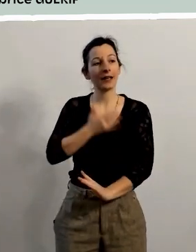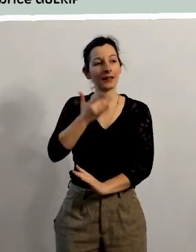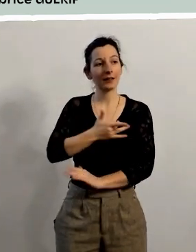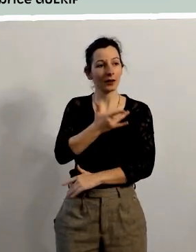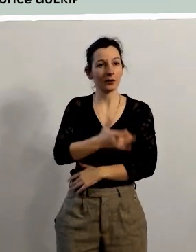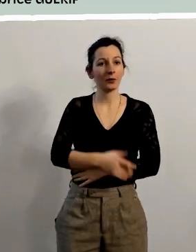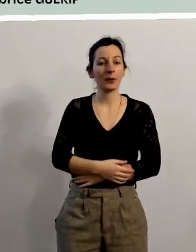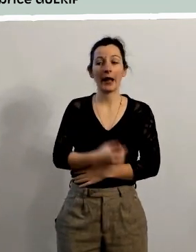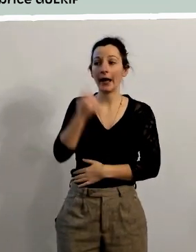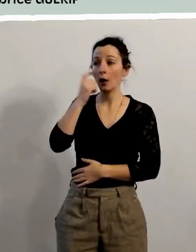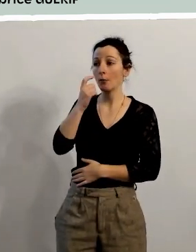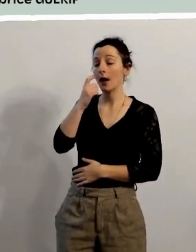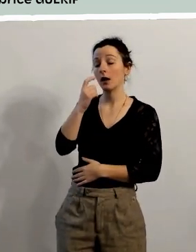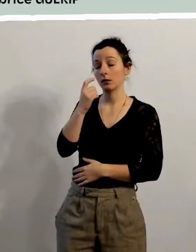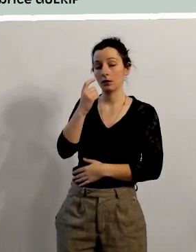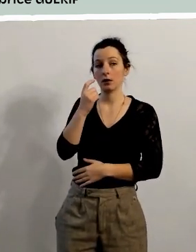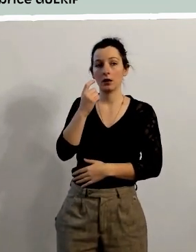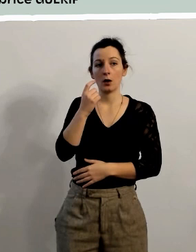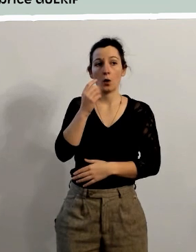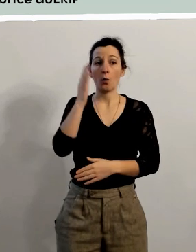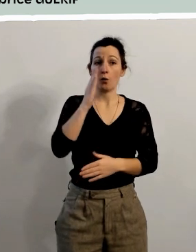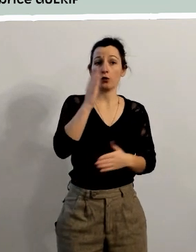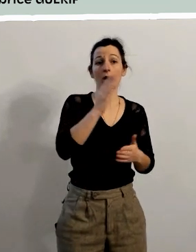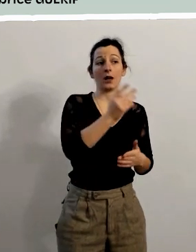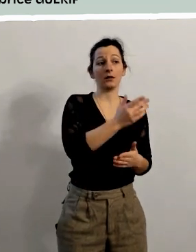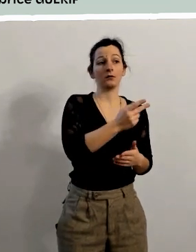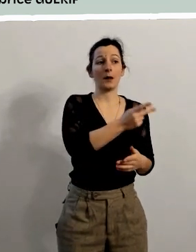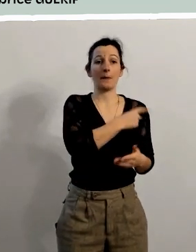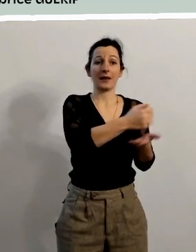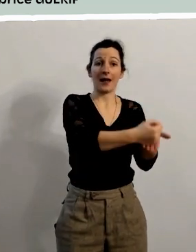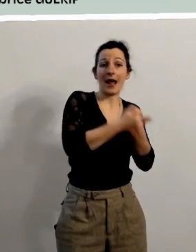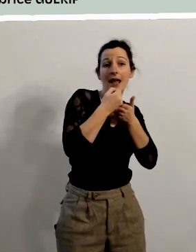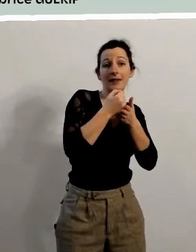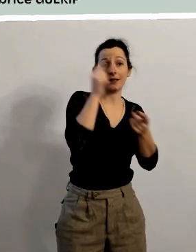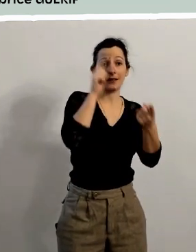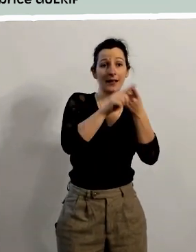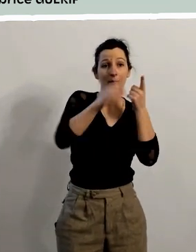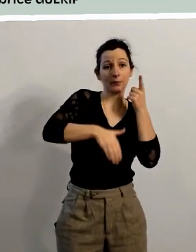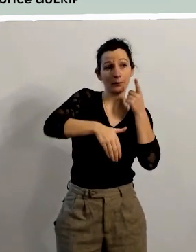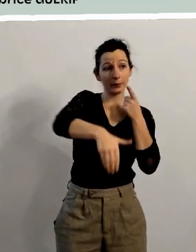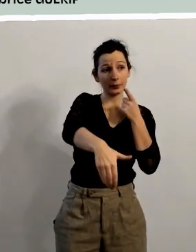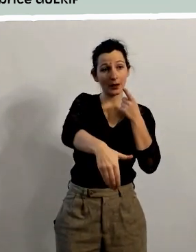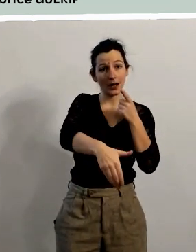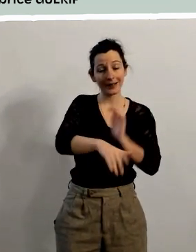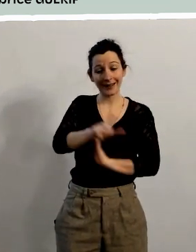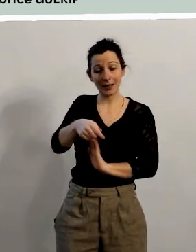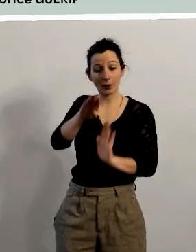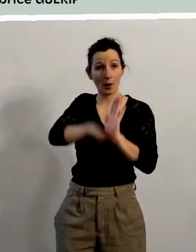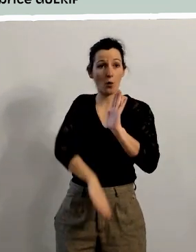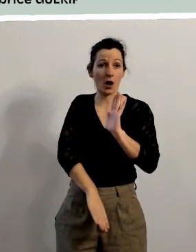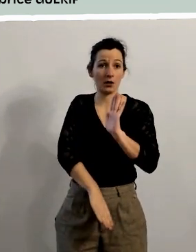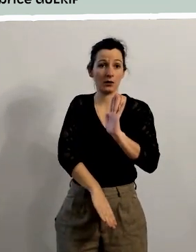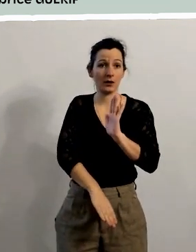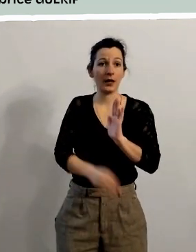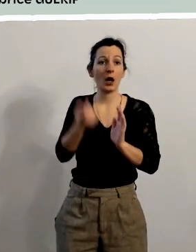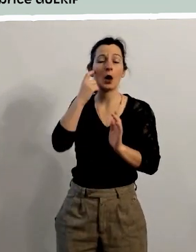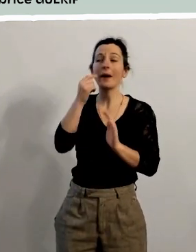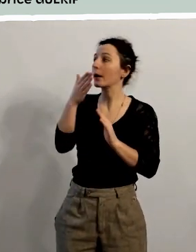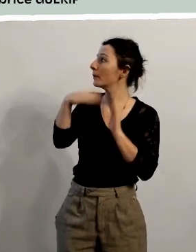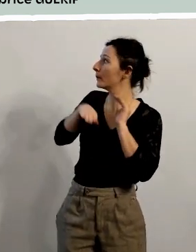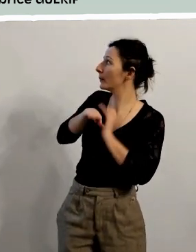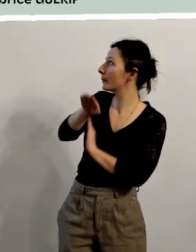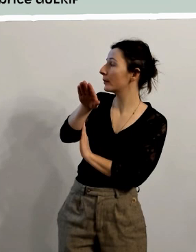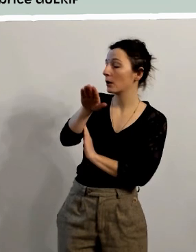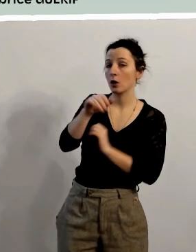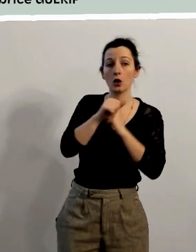en plus besoin de l'aide médicale à la procréation pour faire son bébé. Vous voyez, sur ces courbes, vous avez l'évolution